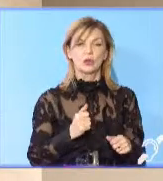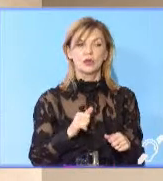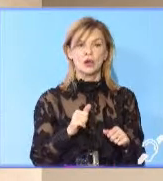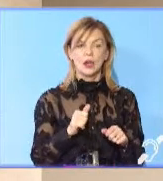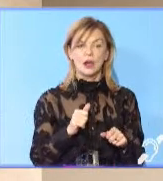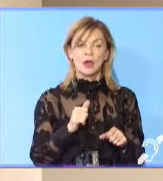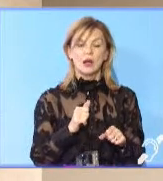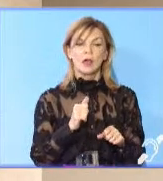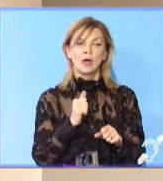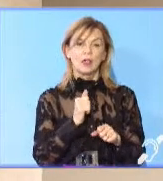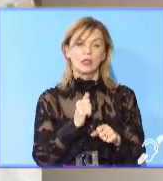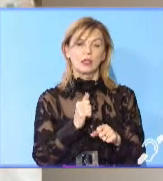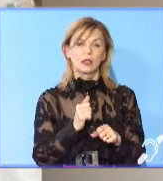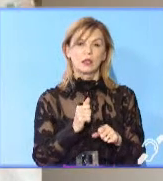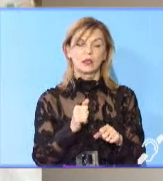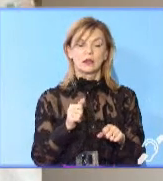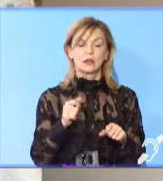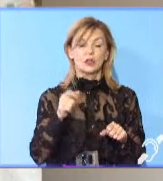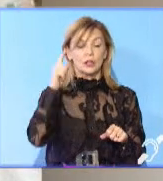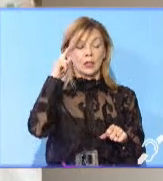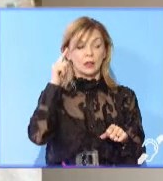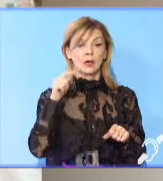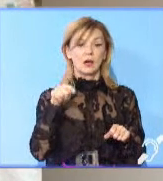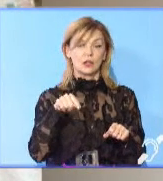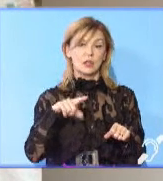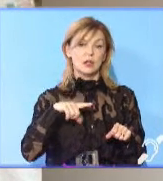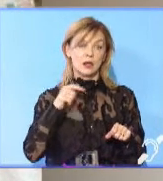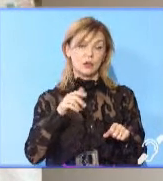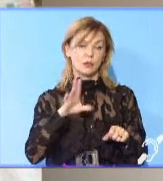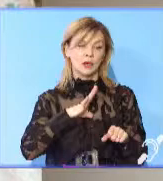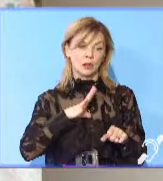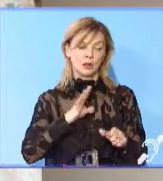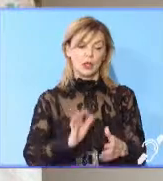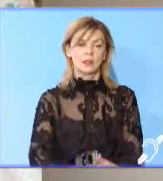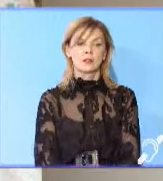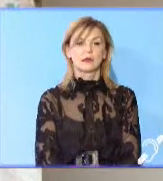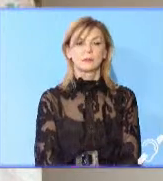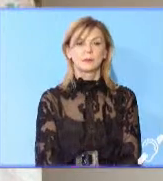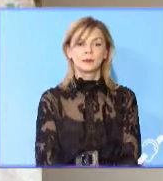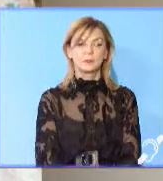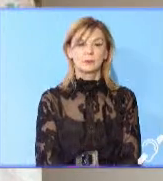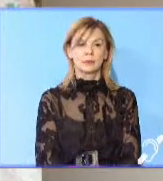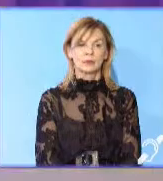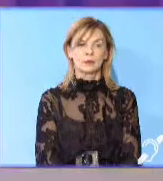operațiuni cu produse, știind că acestea sunt susceptibile de a avea efecte psihoactive.